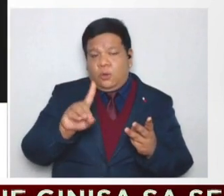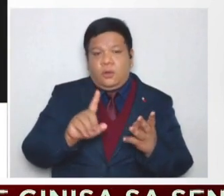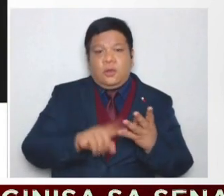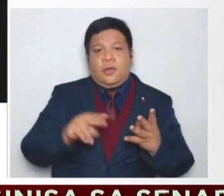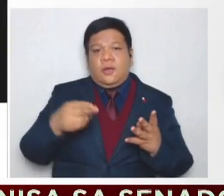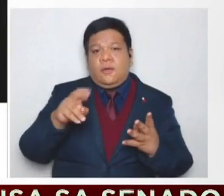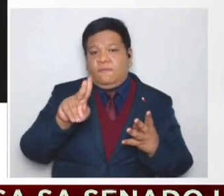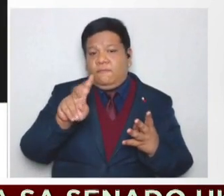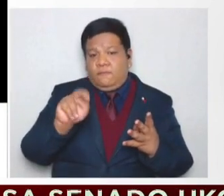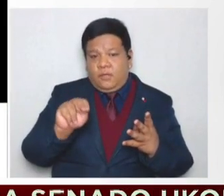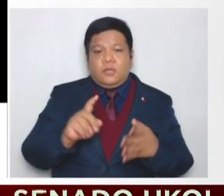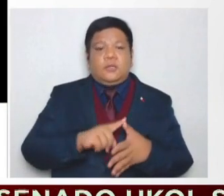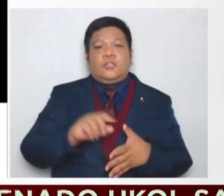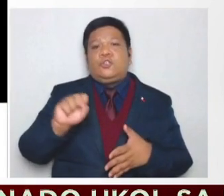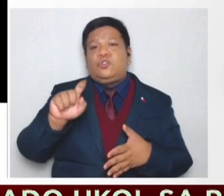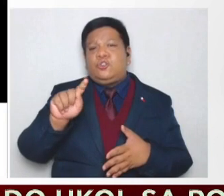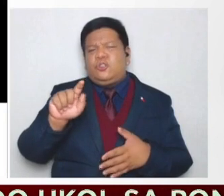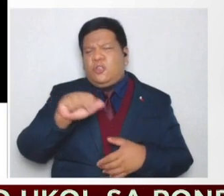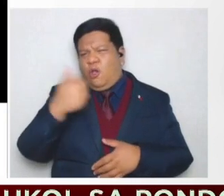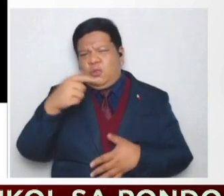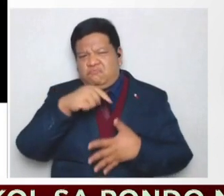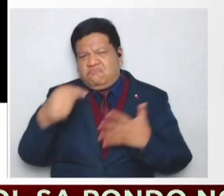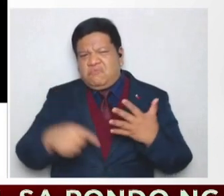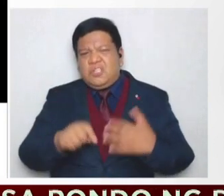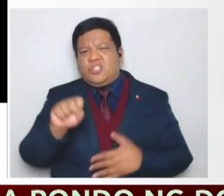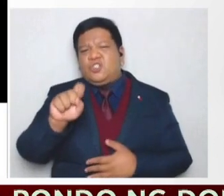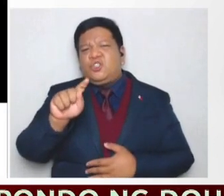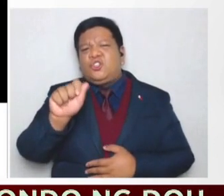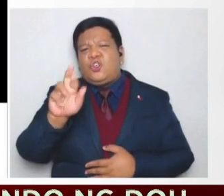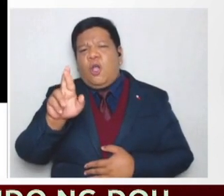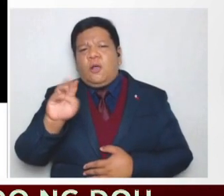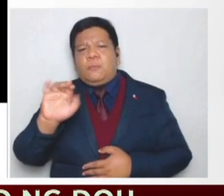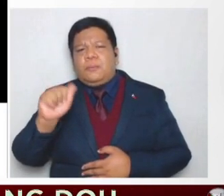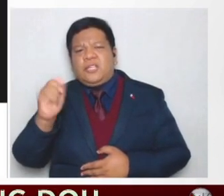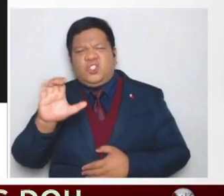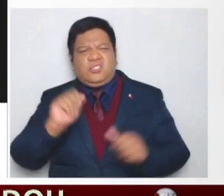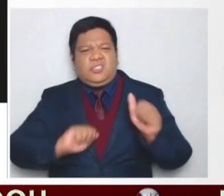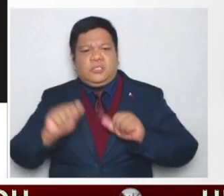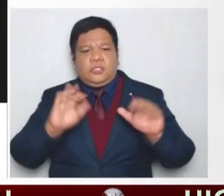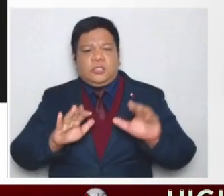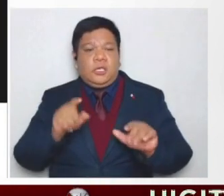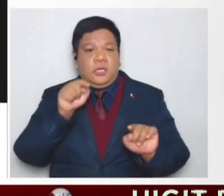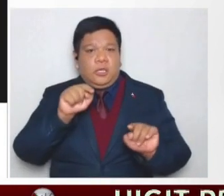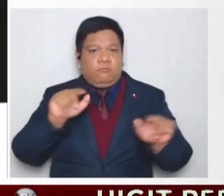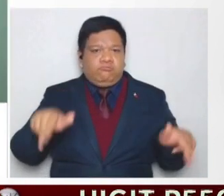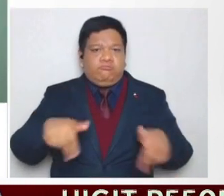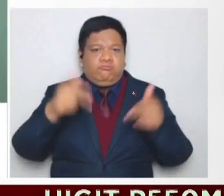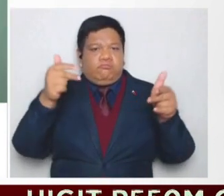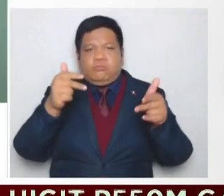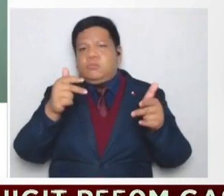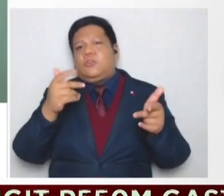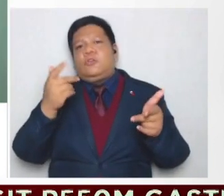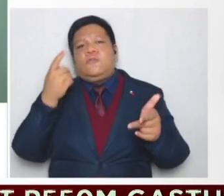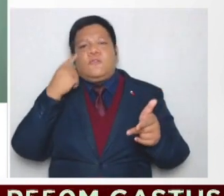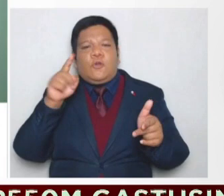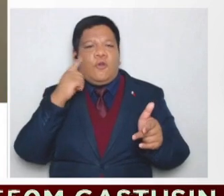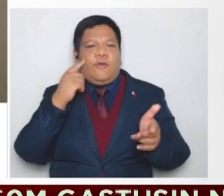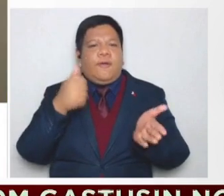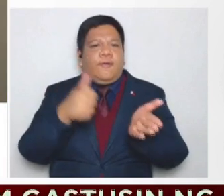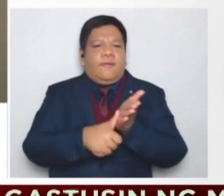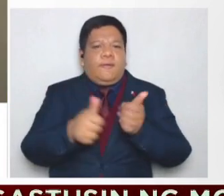pang star magic artist sa virtual event na Halalan 2022. Andito kami para sa iyo